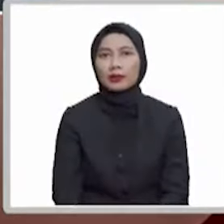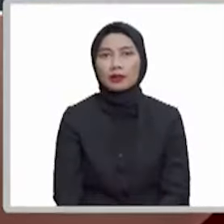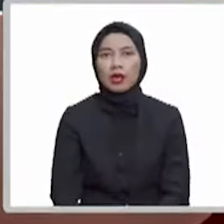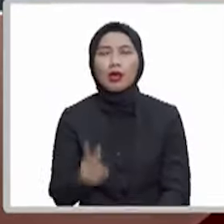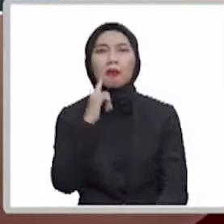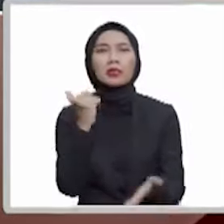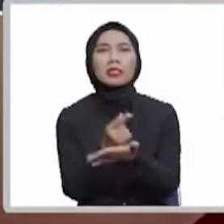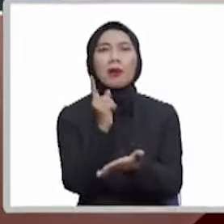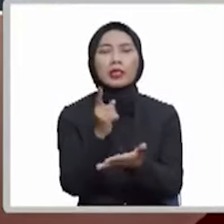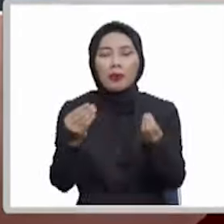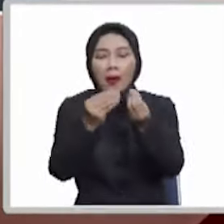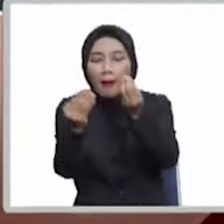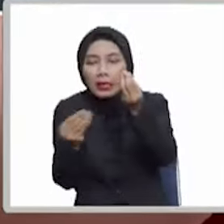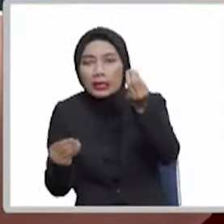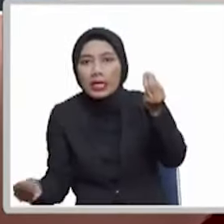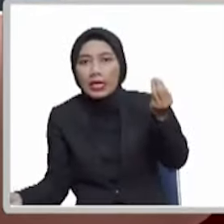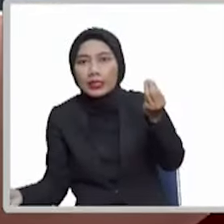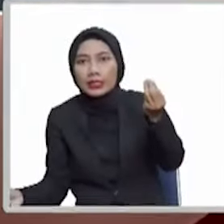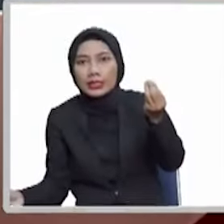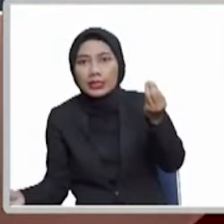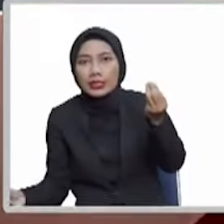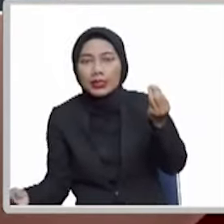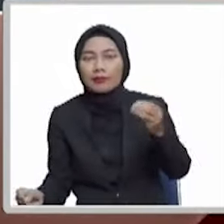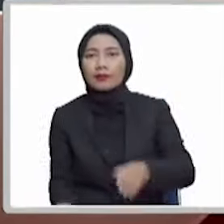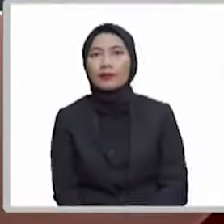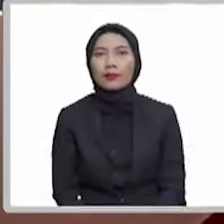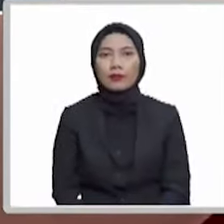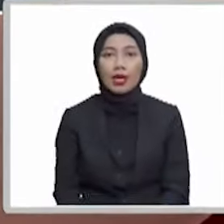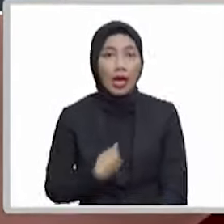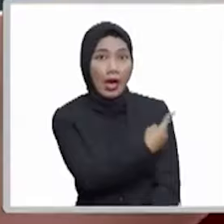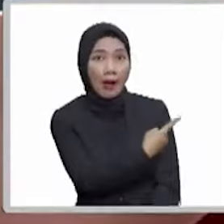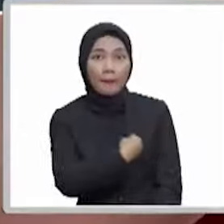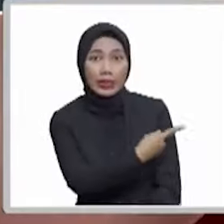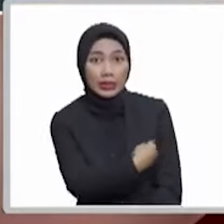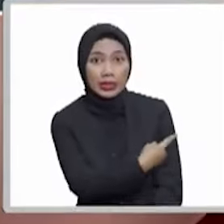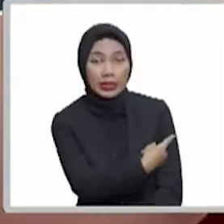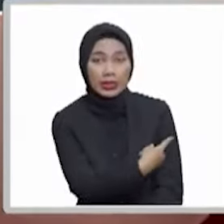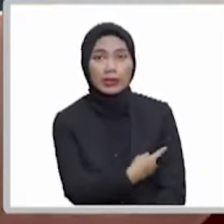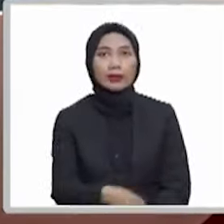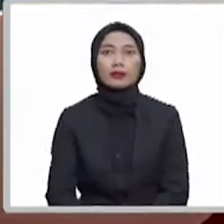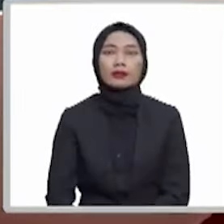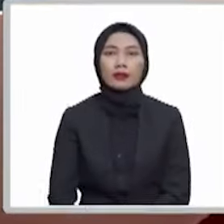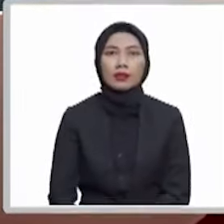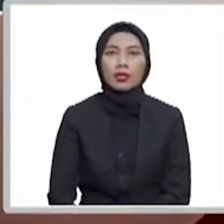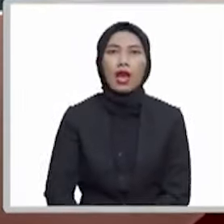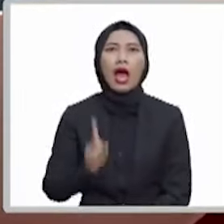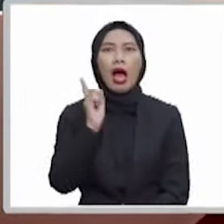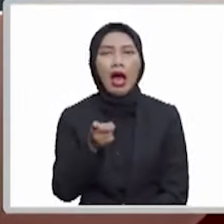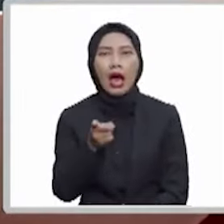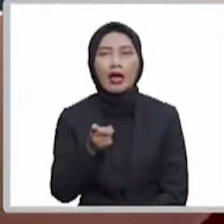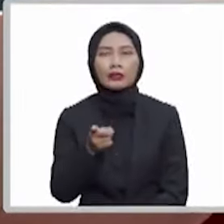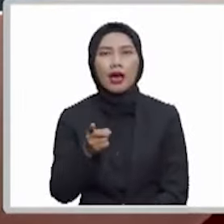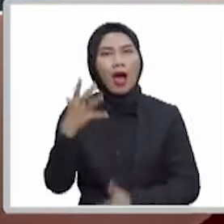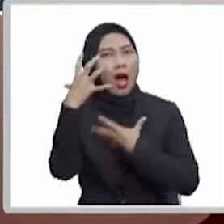kita, penerus kita. Maka oleh sebab itu, Andra Sony Dimyati punya secercah